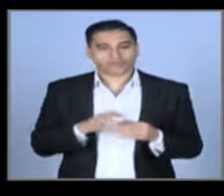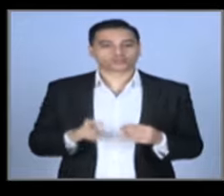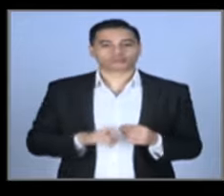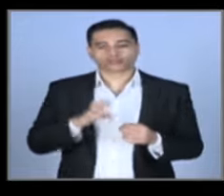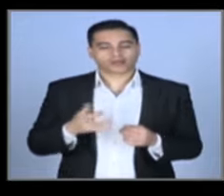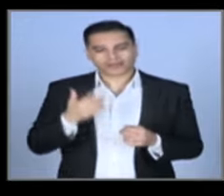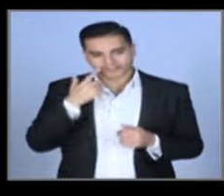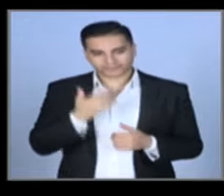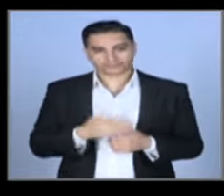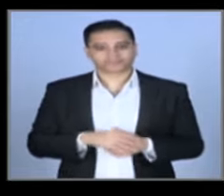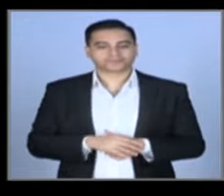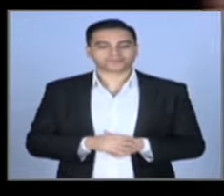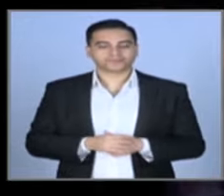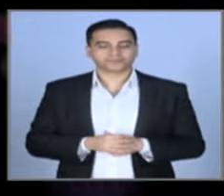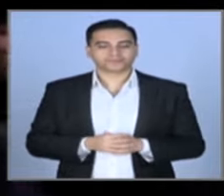موضوع السؤال إيه.